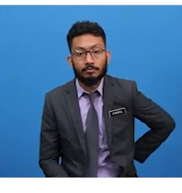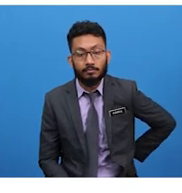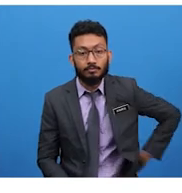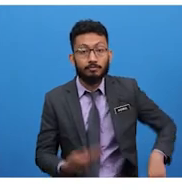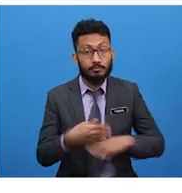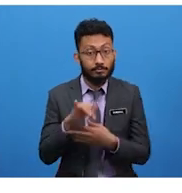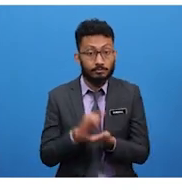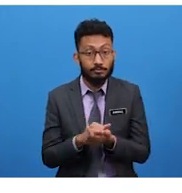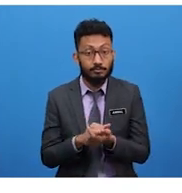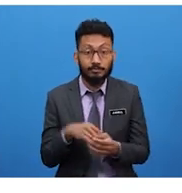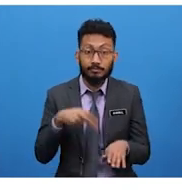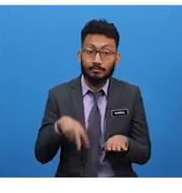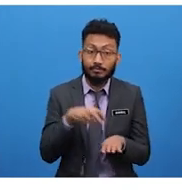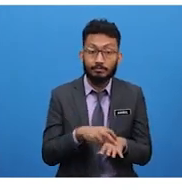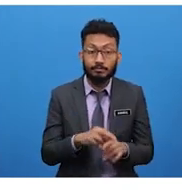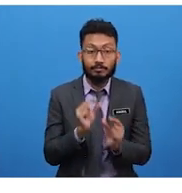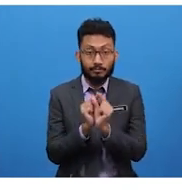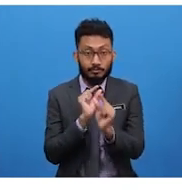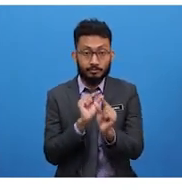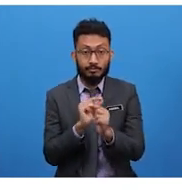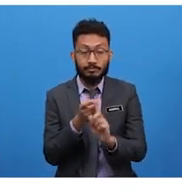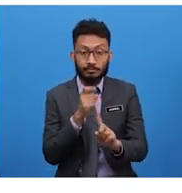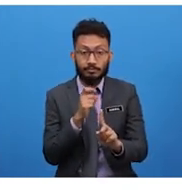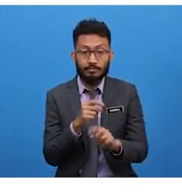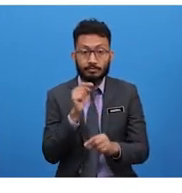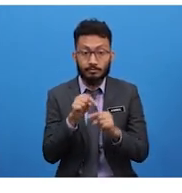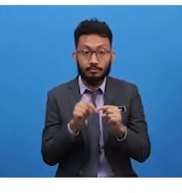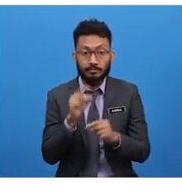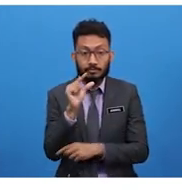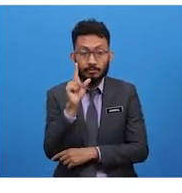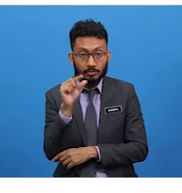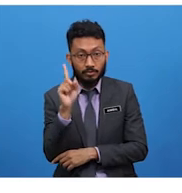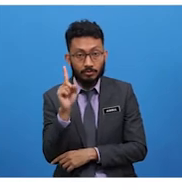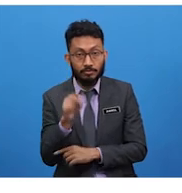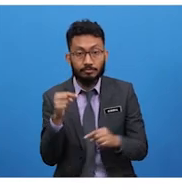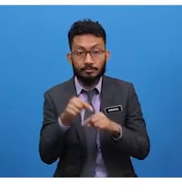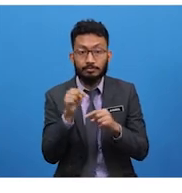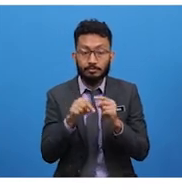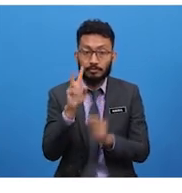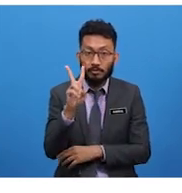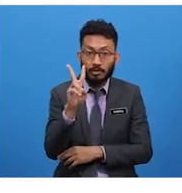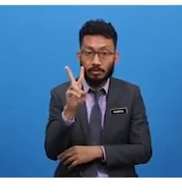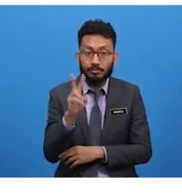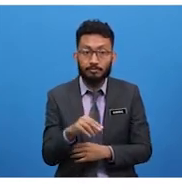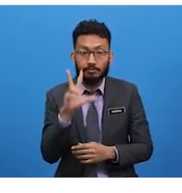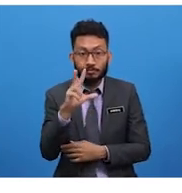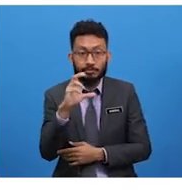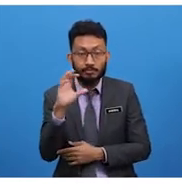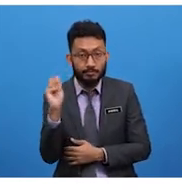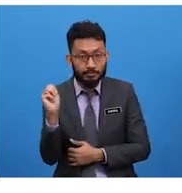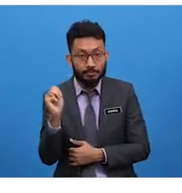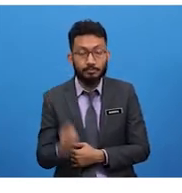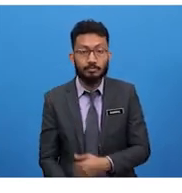Kemudian, naikkan garisan dari titik G1 ke titik G2 sebanyak 3